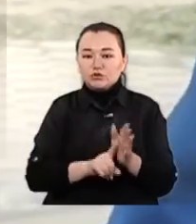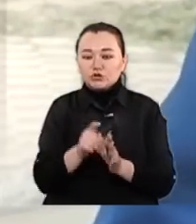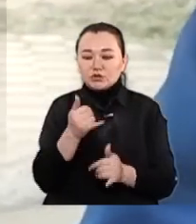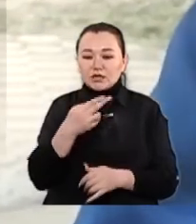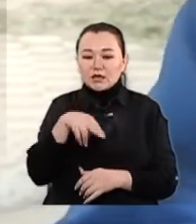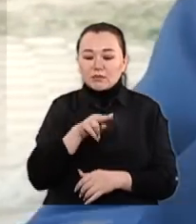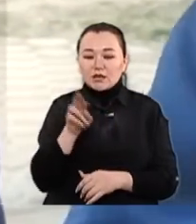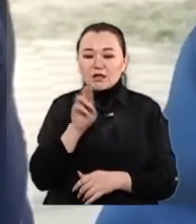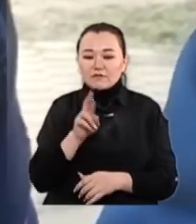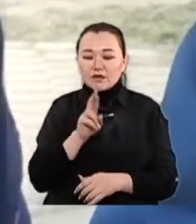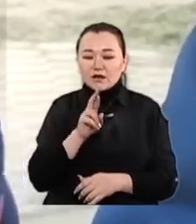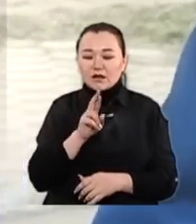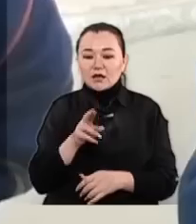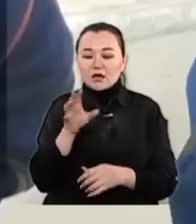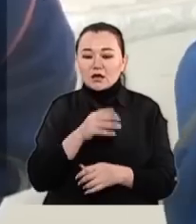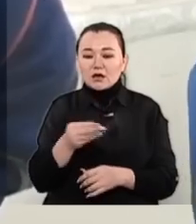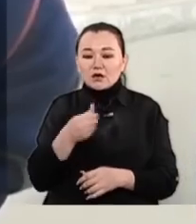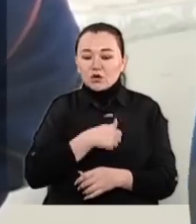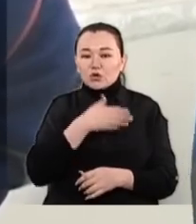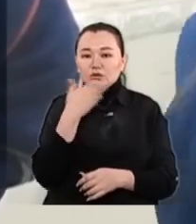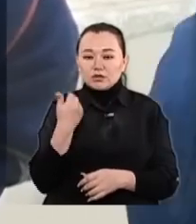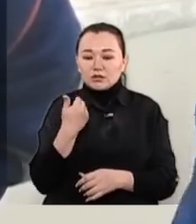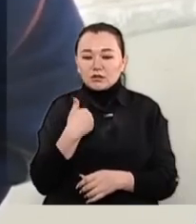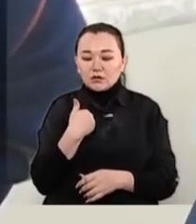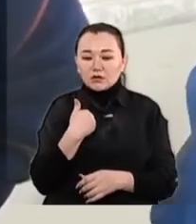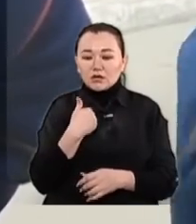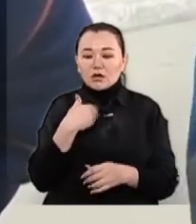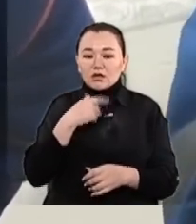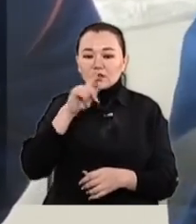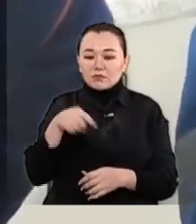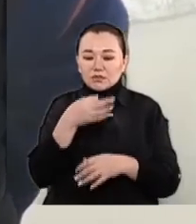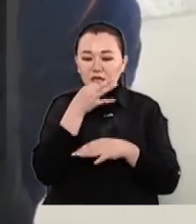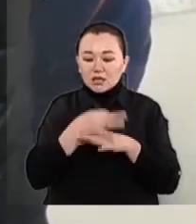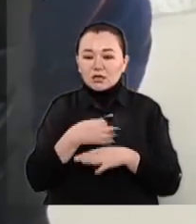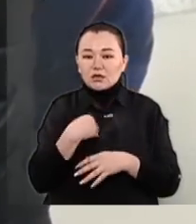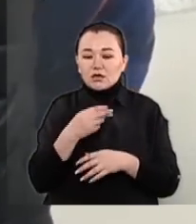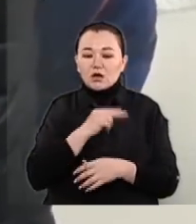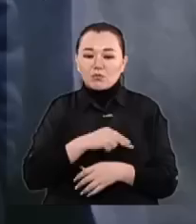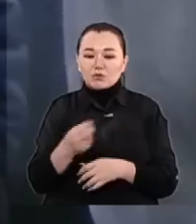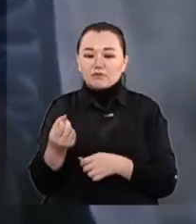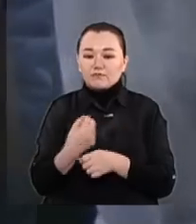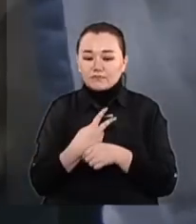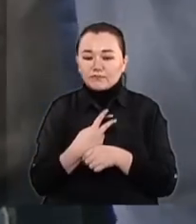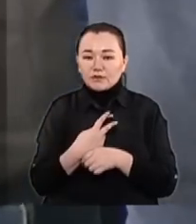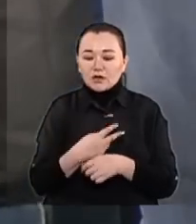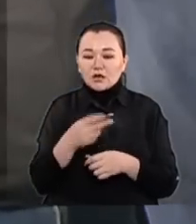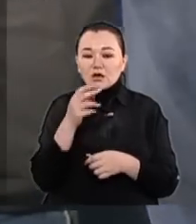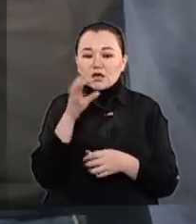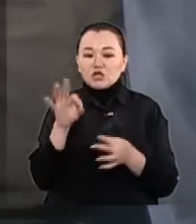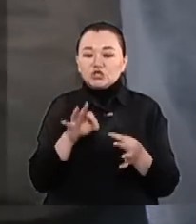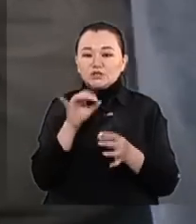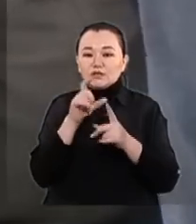декабрь, январь айы ол түсілген жоқ. Мен өзім талабымды айтқаным үшін мені жұмыстан босатып жатыр. Артық ауыз